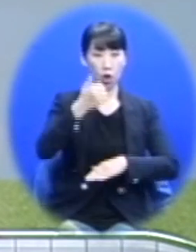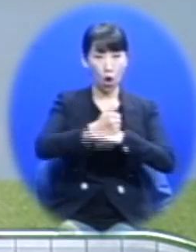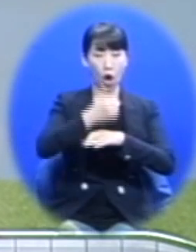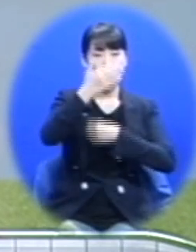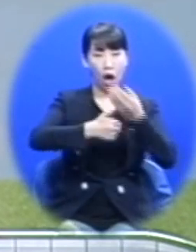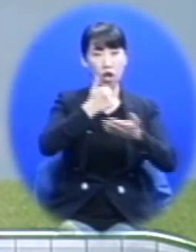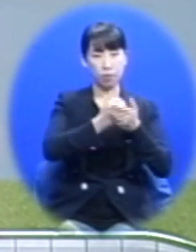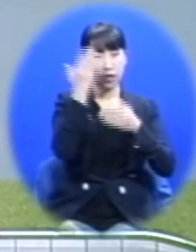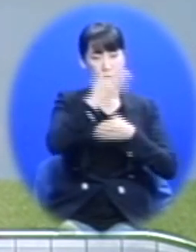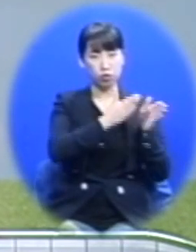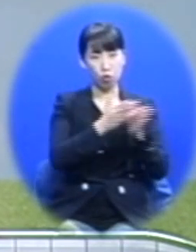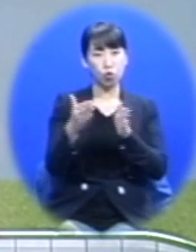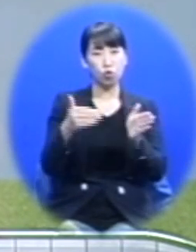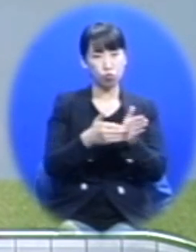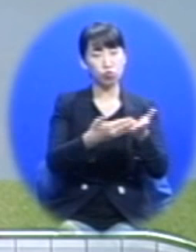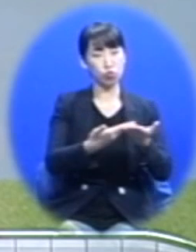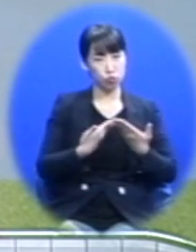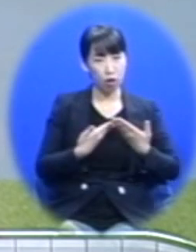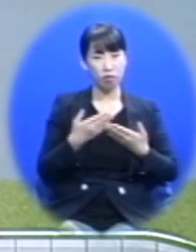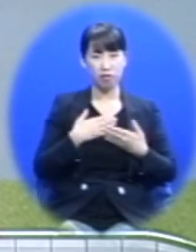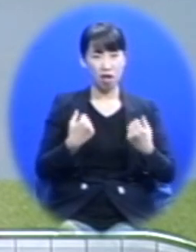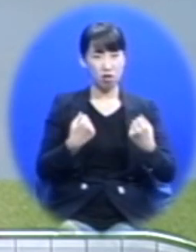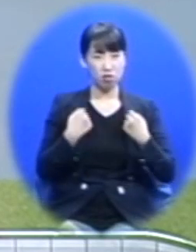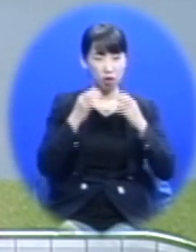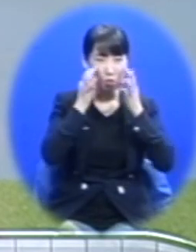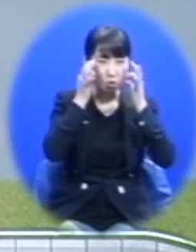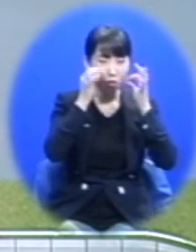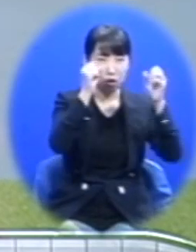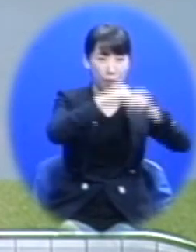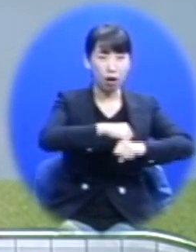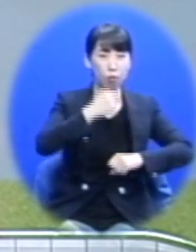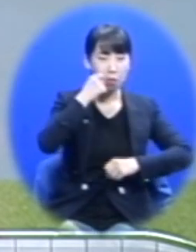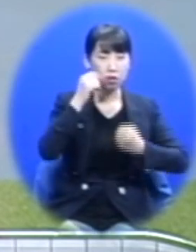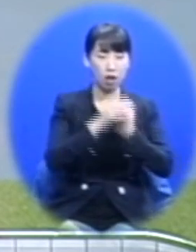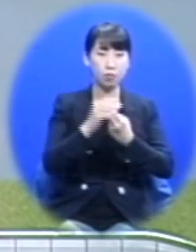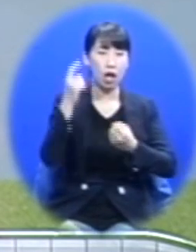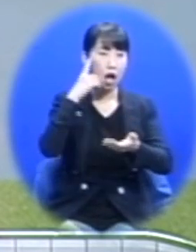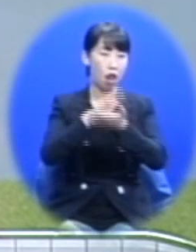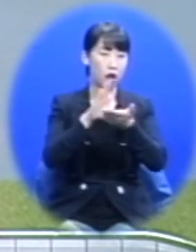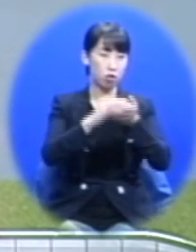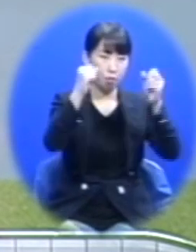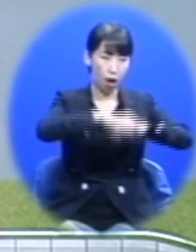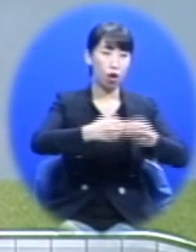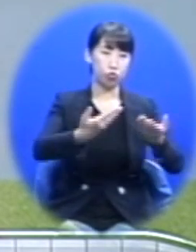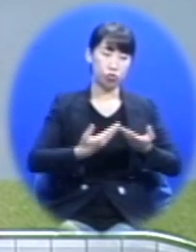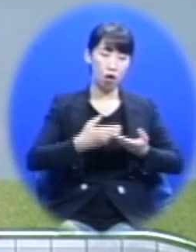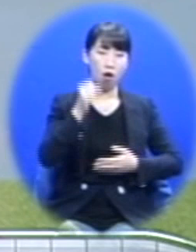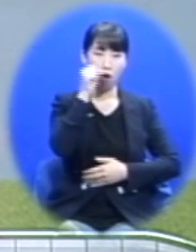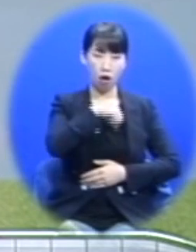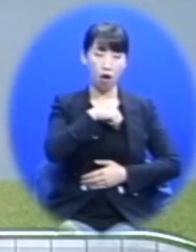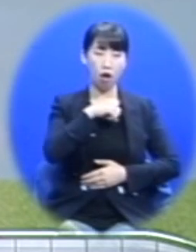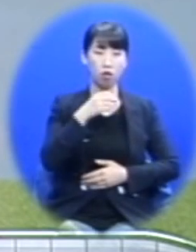정리해 주셨군요. 내 힘으로 못하니까 하나님이 이렇게 정리해 주셨군요. 내가 믿을 게 아니었습니다. 내가 의지할